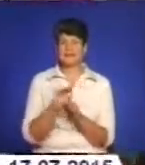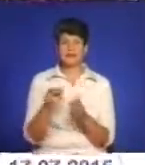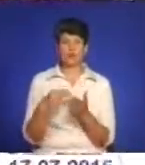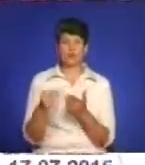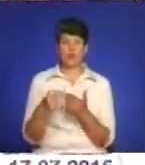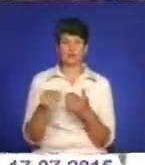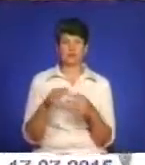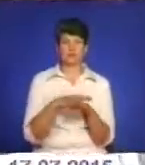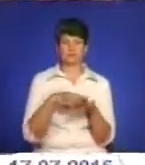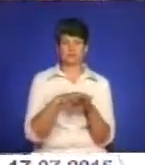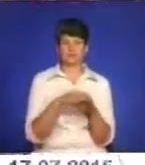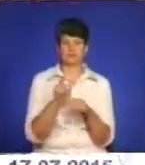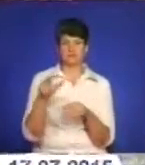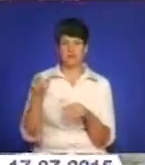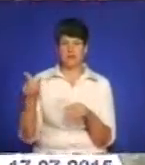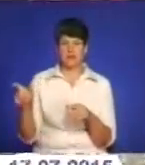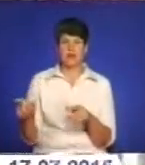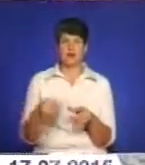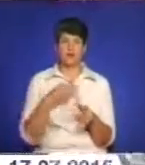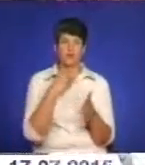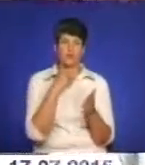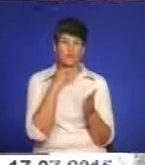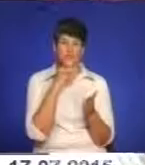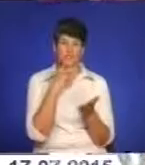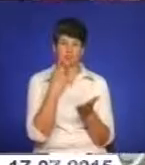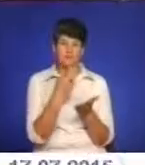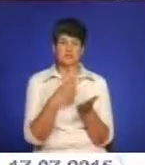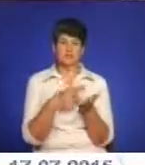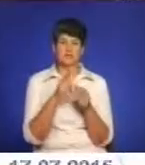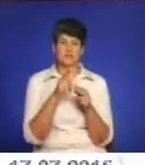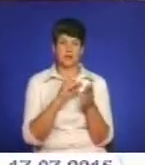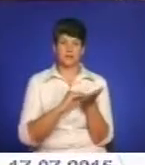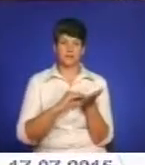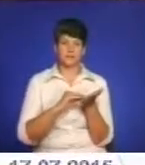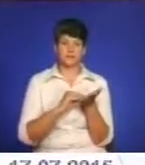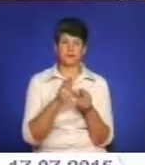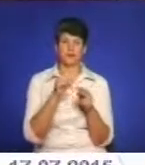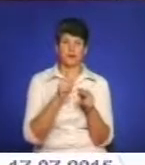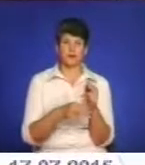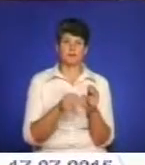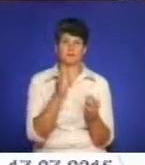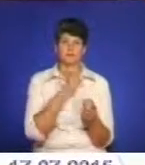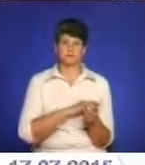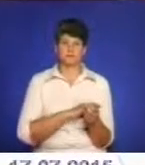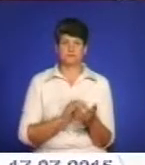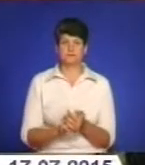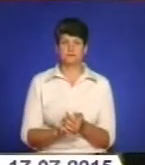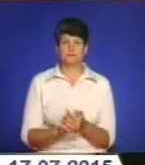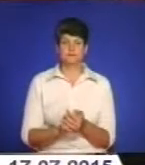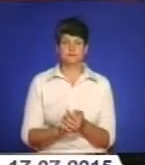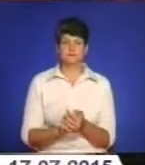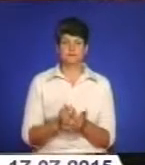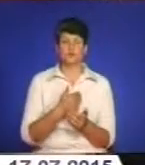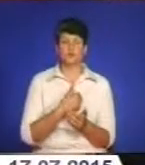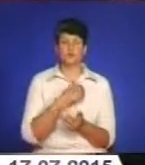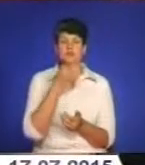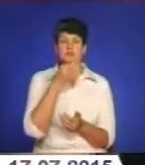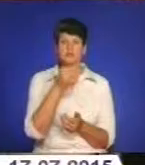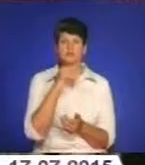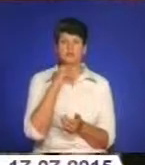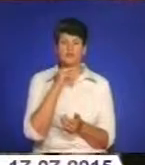стихійних ринках, а при покупці звертати увагу на кінцевий термін придатності та умови зберігання харчових продуктів. Хочеться застерегти всіх